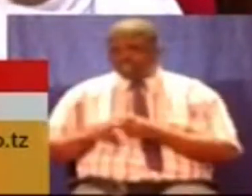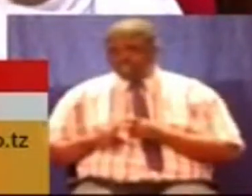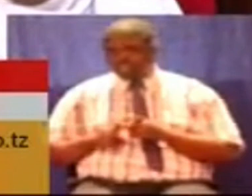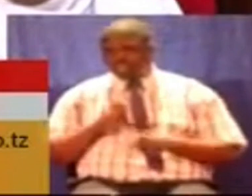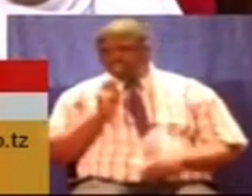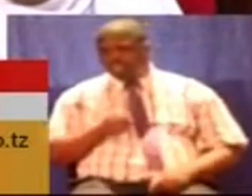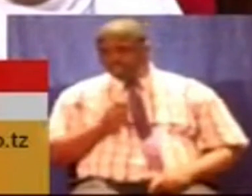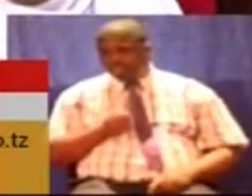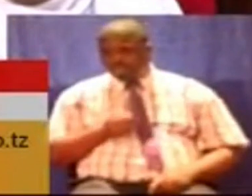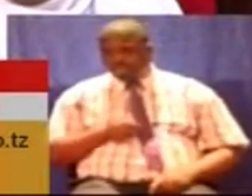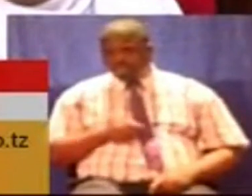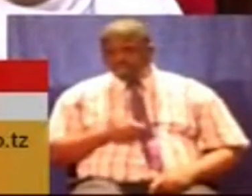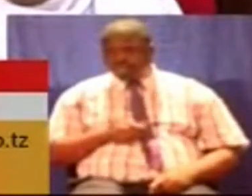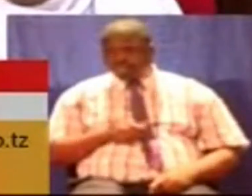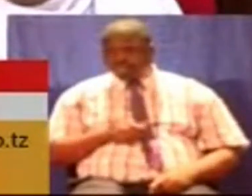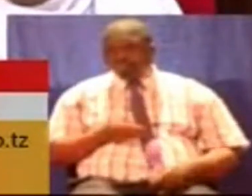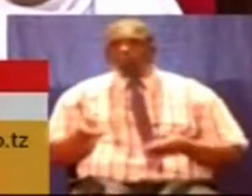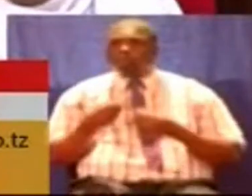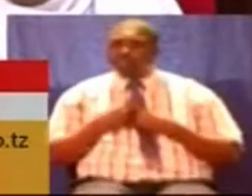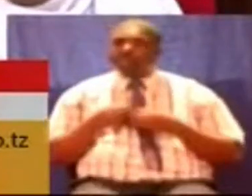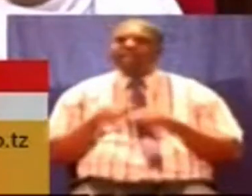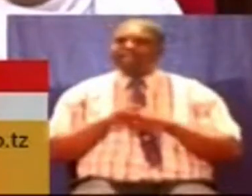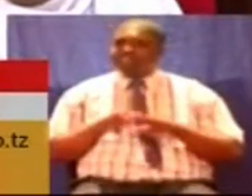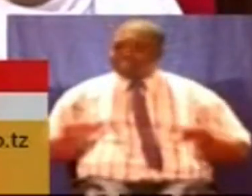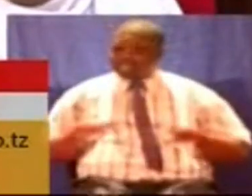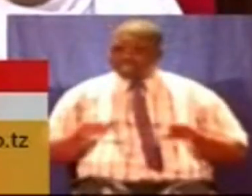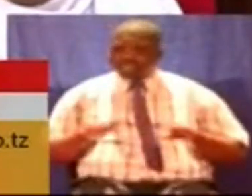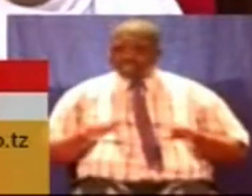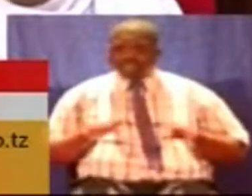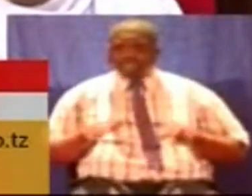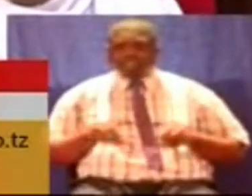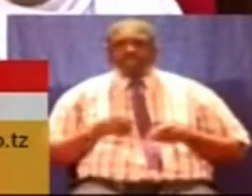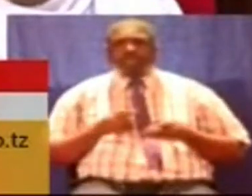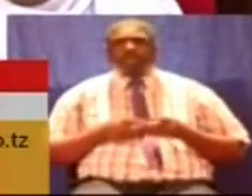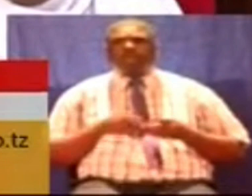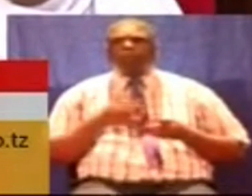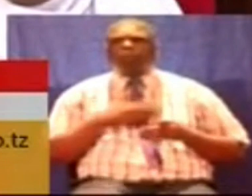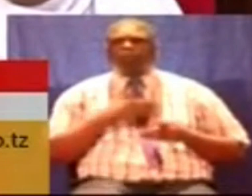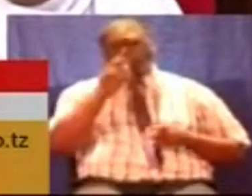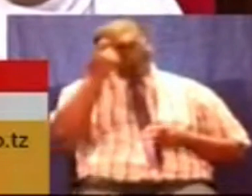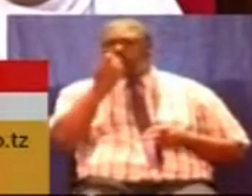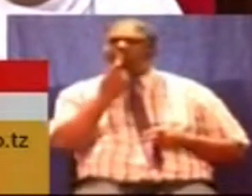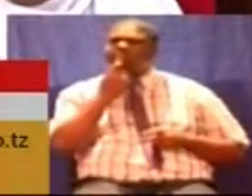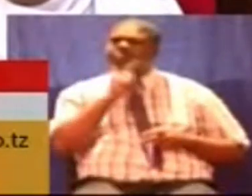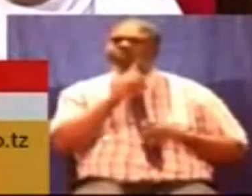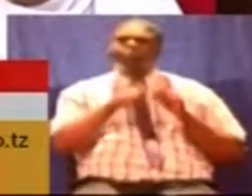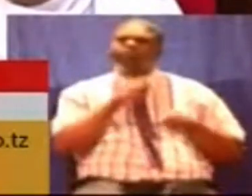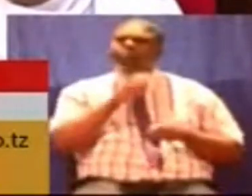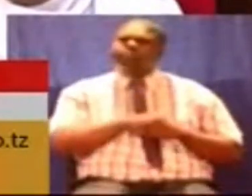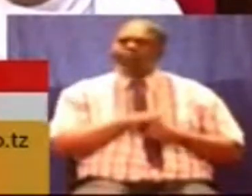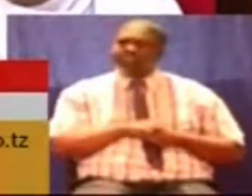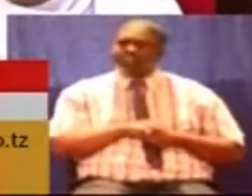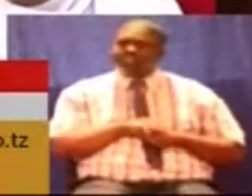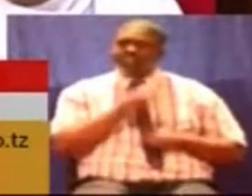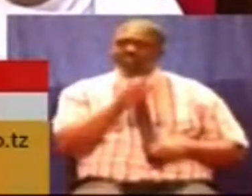Spika, sasa hivi nitatulia. Ulinipa nafasi ya kuchangia, maana kunipa na ile nafasi kwangu nimejiuliza maswali mengi sana. Nilikuwa